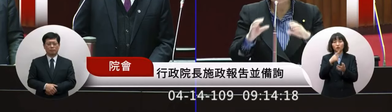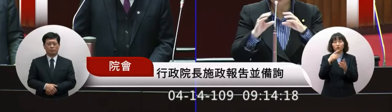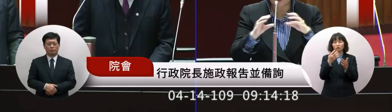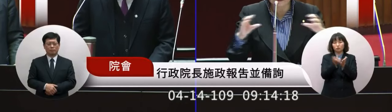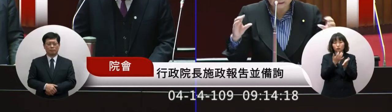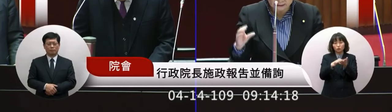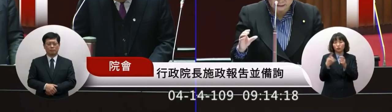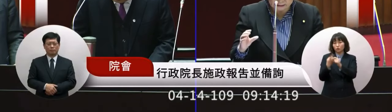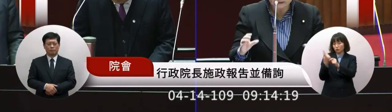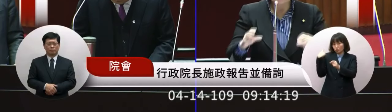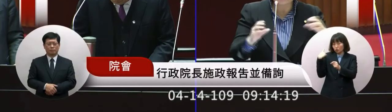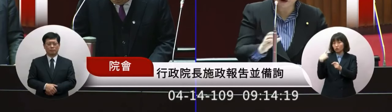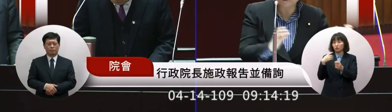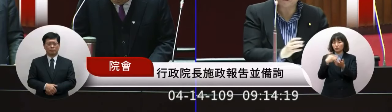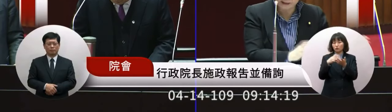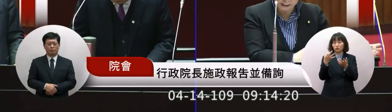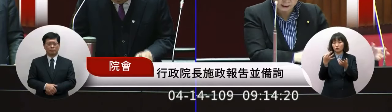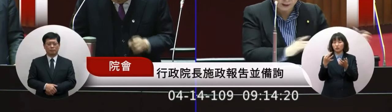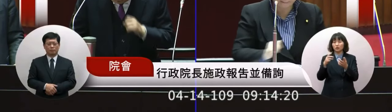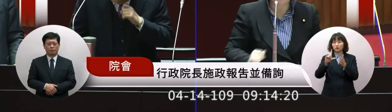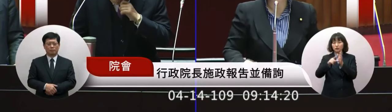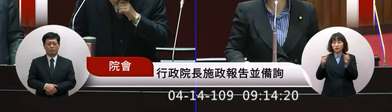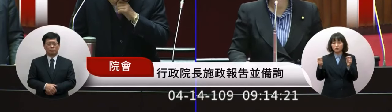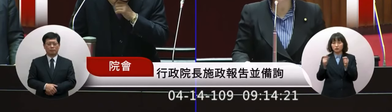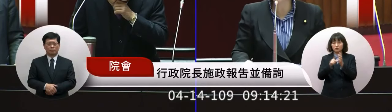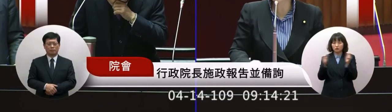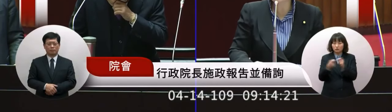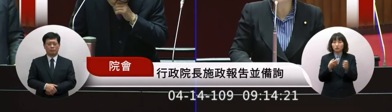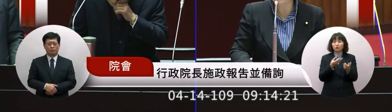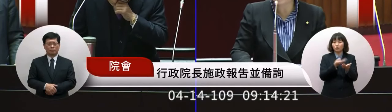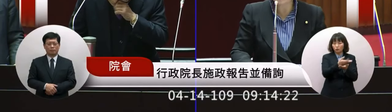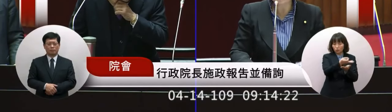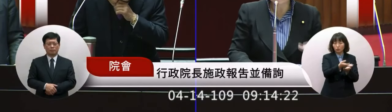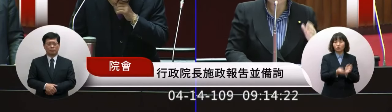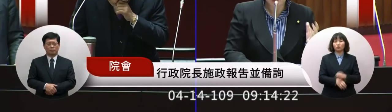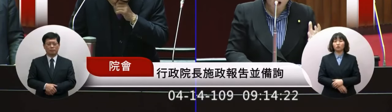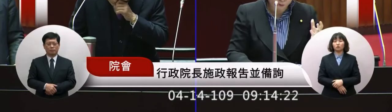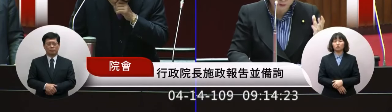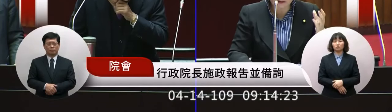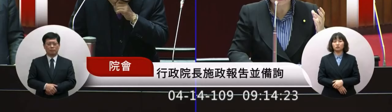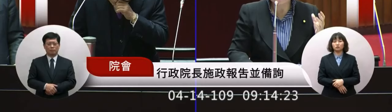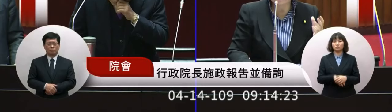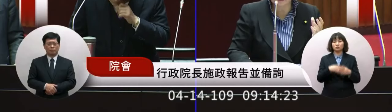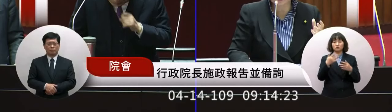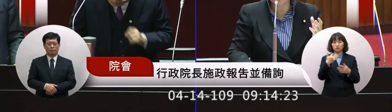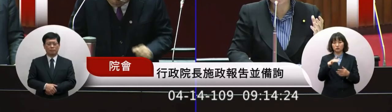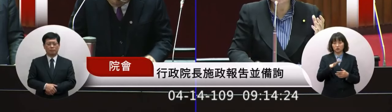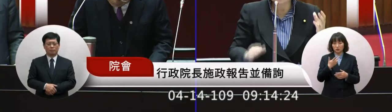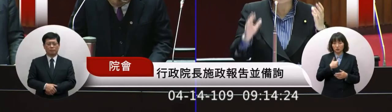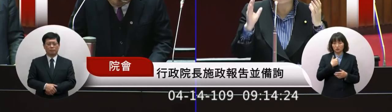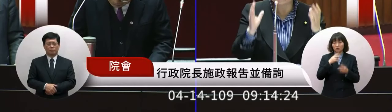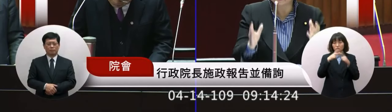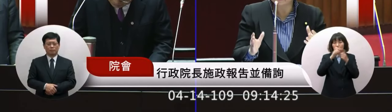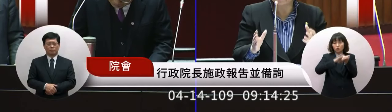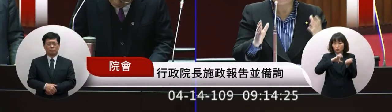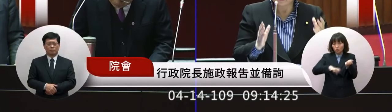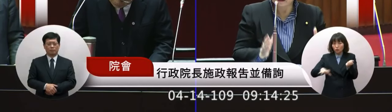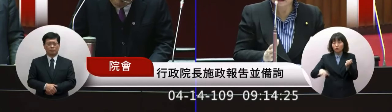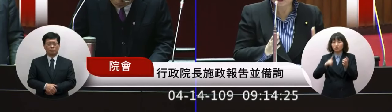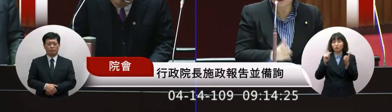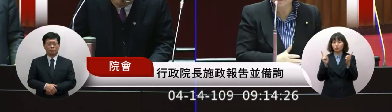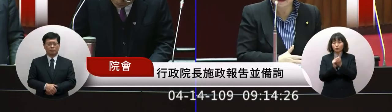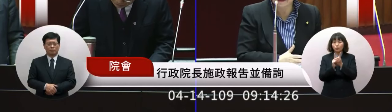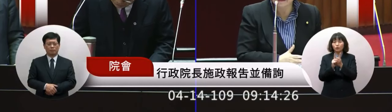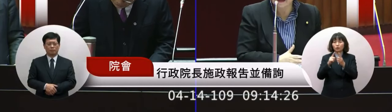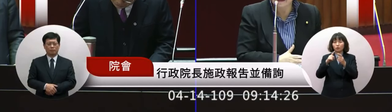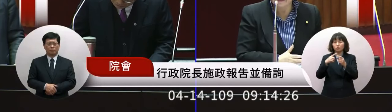年同等金额的暂付给医院，但是你知道吗？现在好多的诊所它的营业额